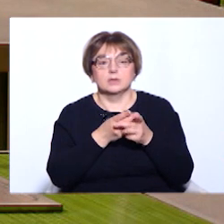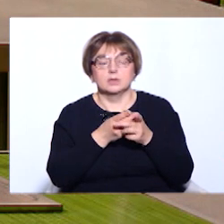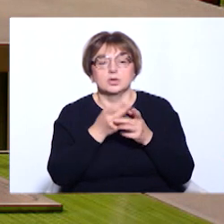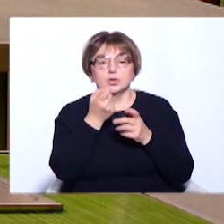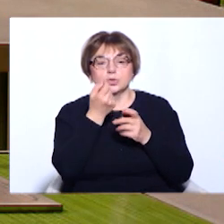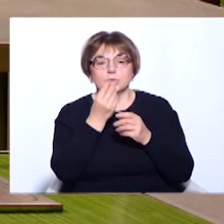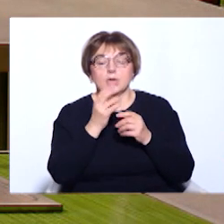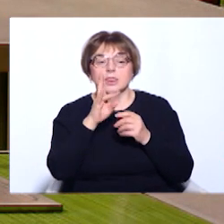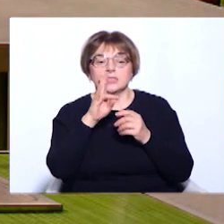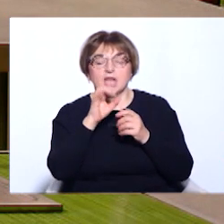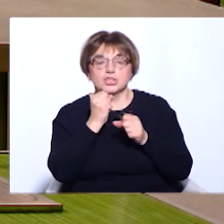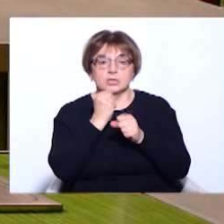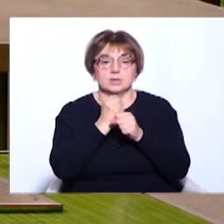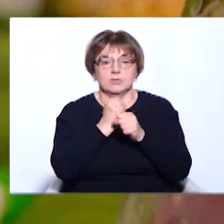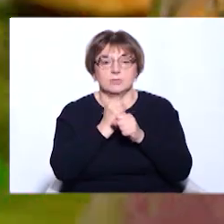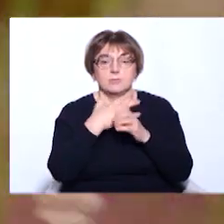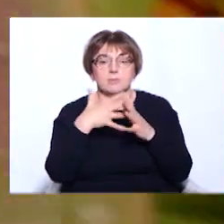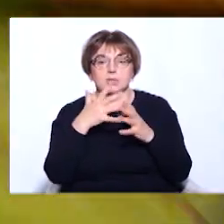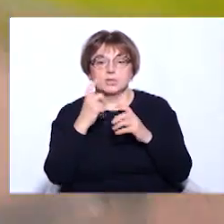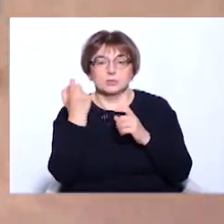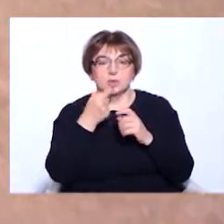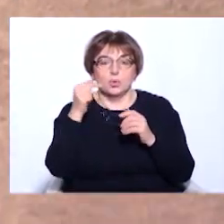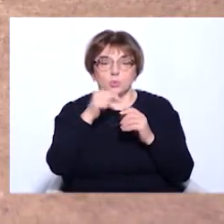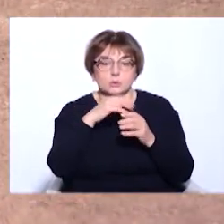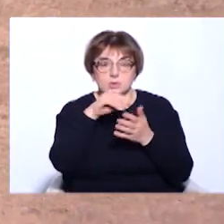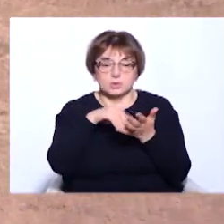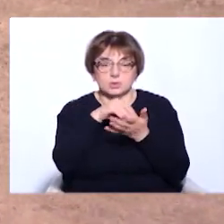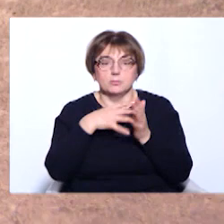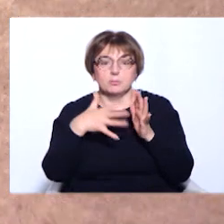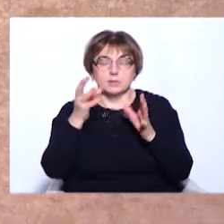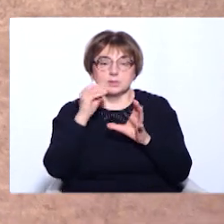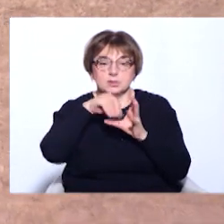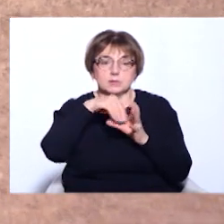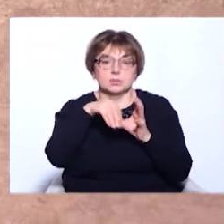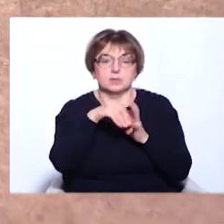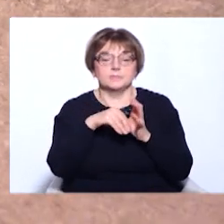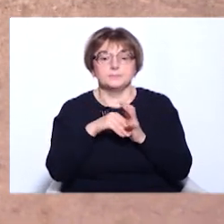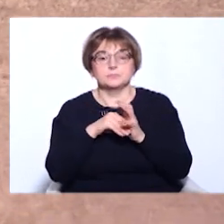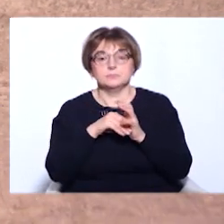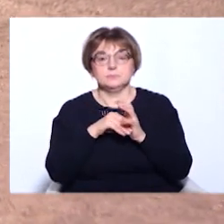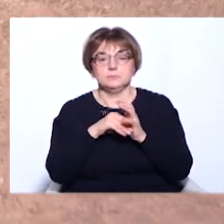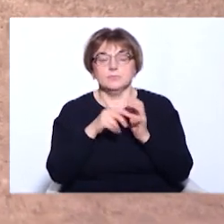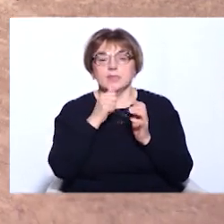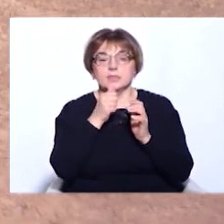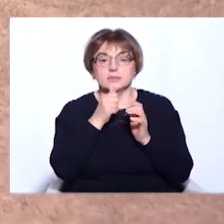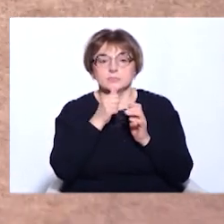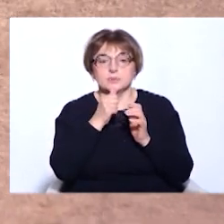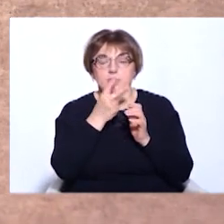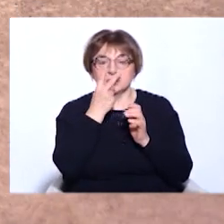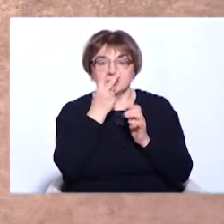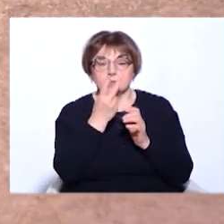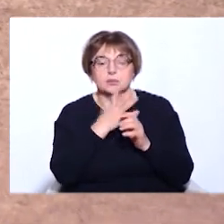ნაჯერი დავამზადოთ, მოდით. დაუმატოთ, კონცენტრაცია გავზარდოთ, რომ ექსპერიმენტი უფრო